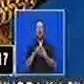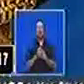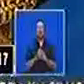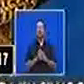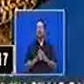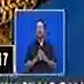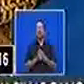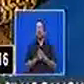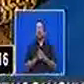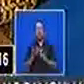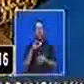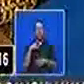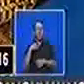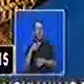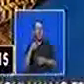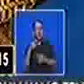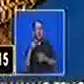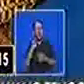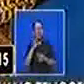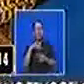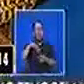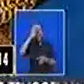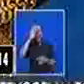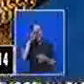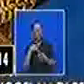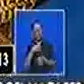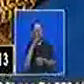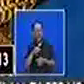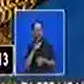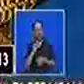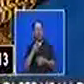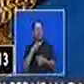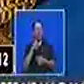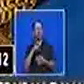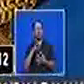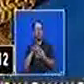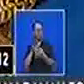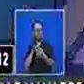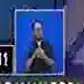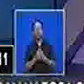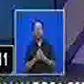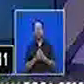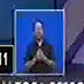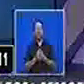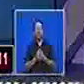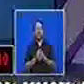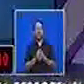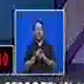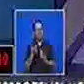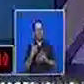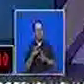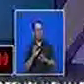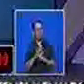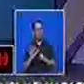kita yang harus bicara adalah dengan para pemilik kewenangan di level kabupaten dan kota. Saya kira itu sebagai tambahan.